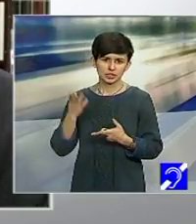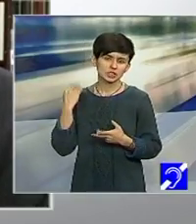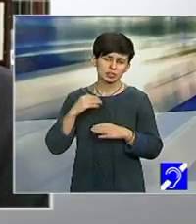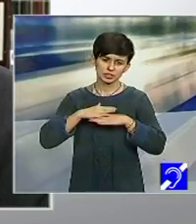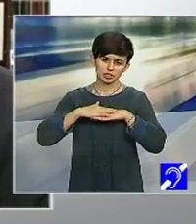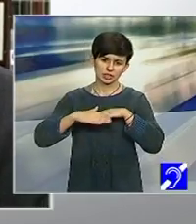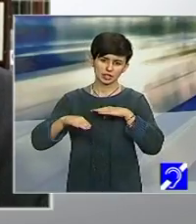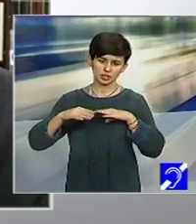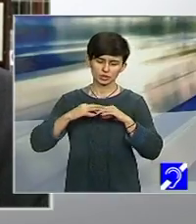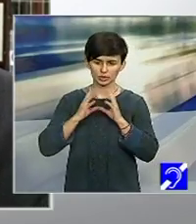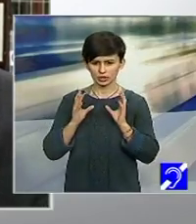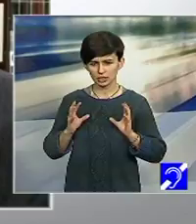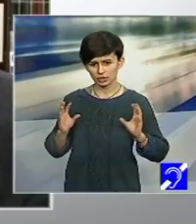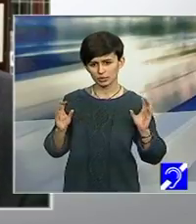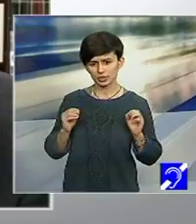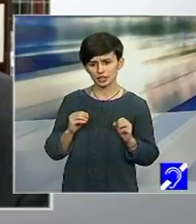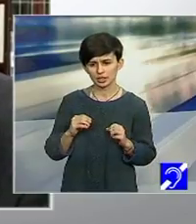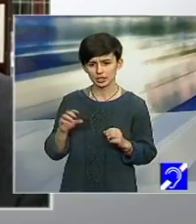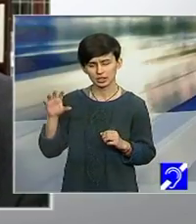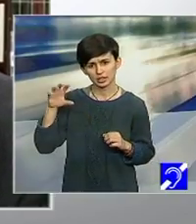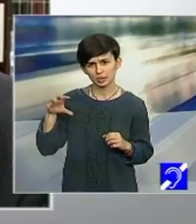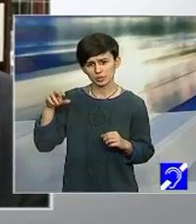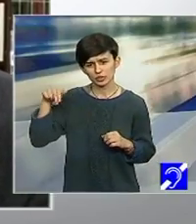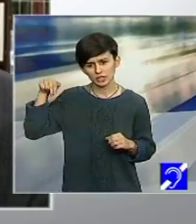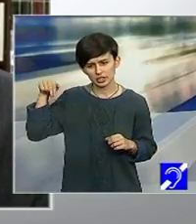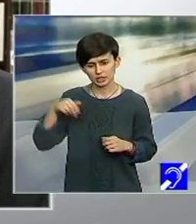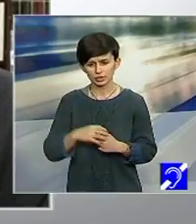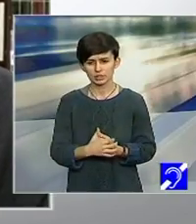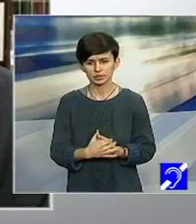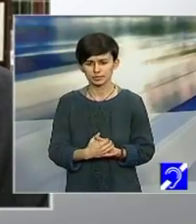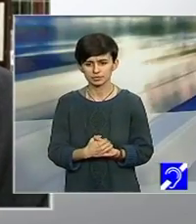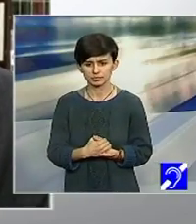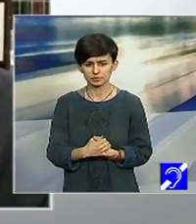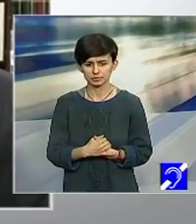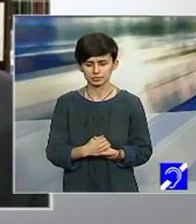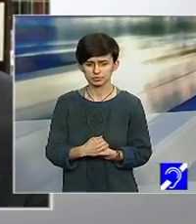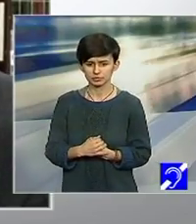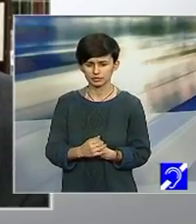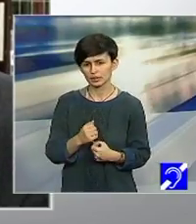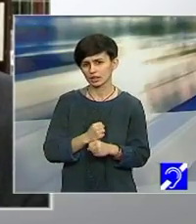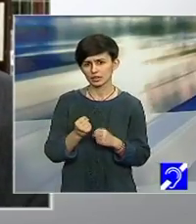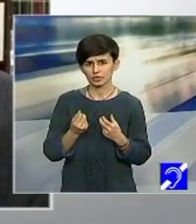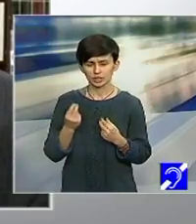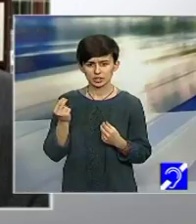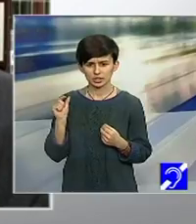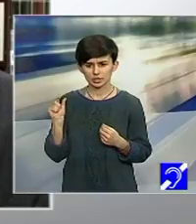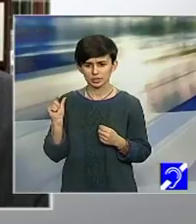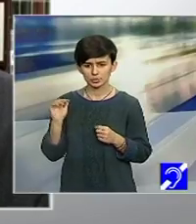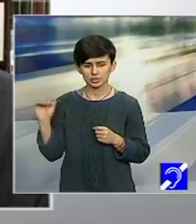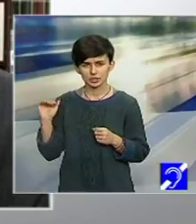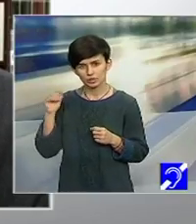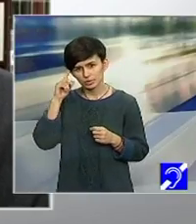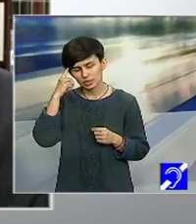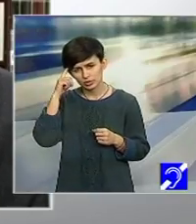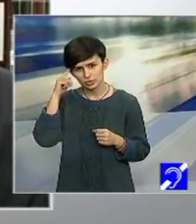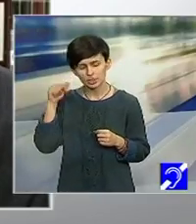României în Bucovina de Nord. E adevărat. Foarte puțin copii cunosc acest